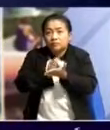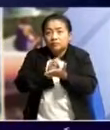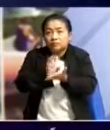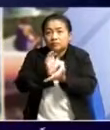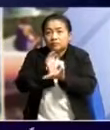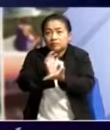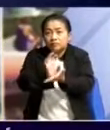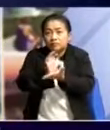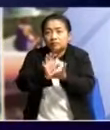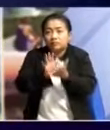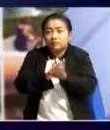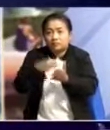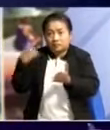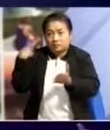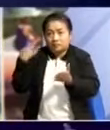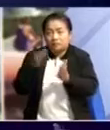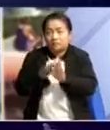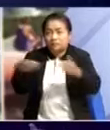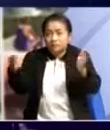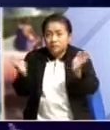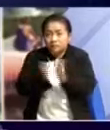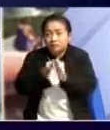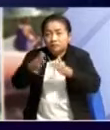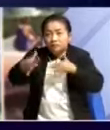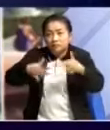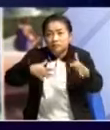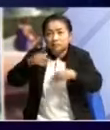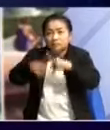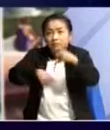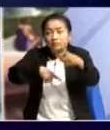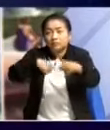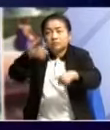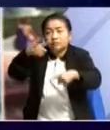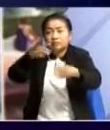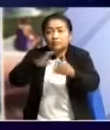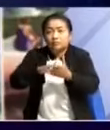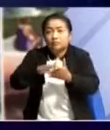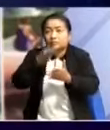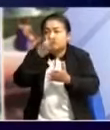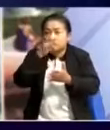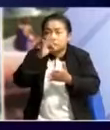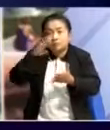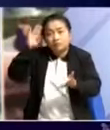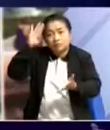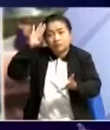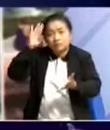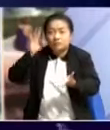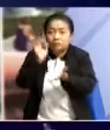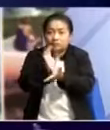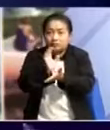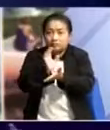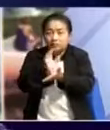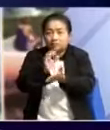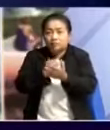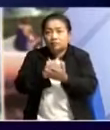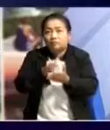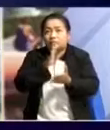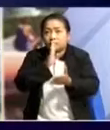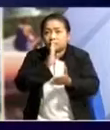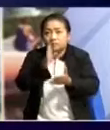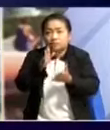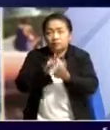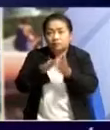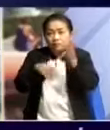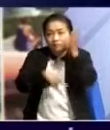กันทั้งในจังหวัดพิษณุโลกเองแล้วก็ต่างจังหวัดเองด้วยเนี่ยนะคะเขารวมตัวกันเพื่อที่จะเข้าแจ้งความเอาผิดเนี่ยนะสู